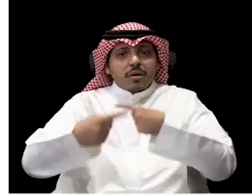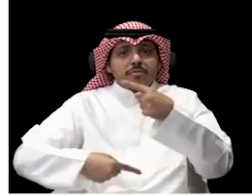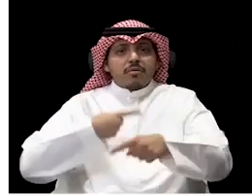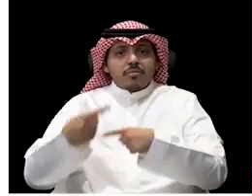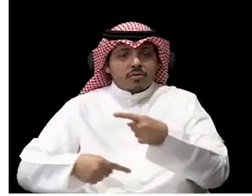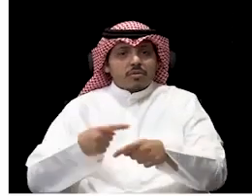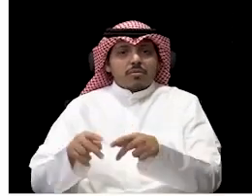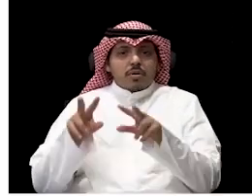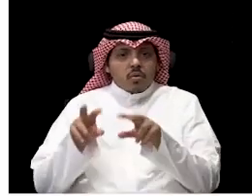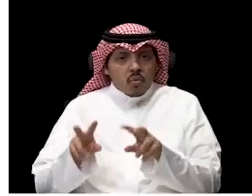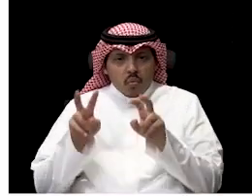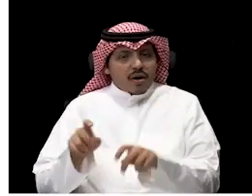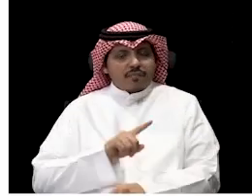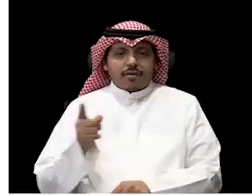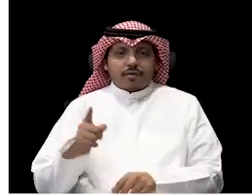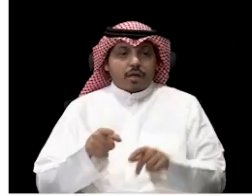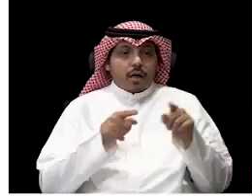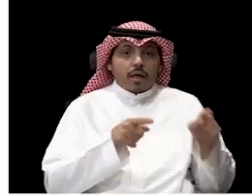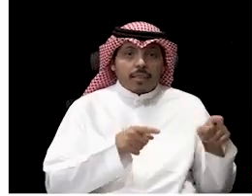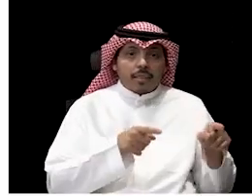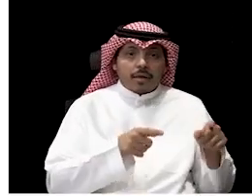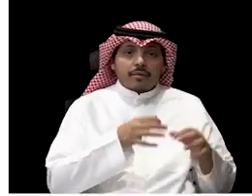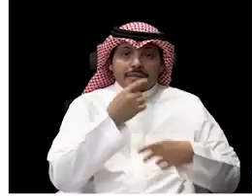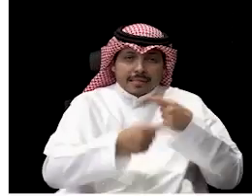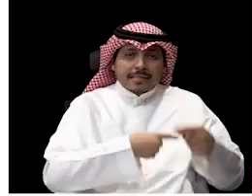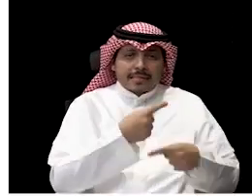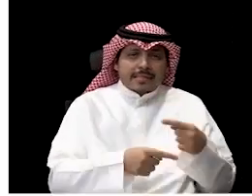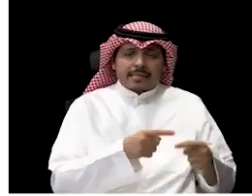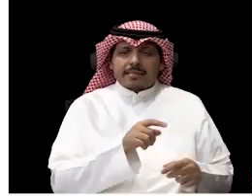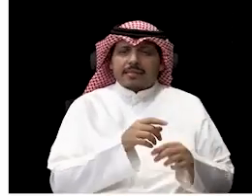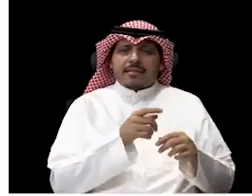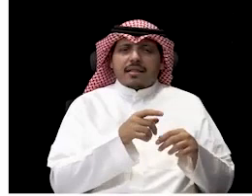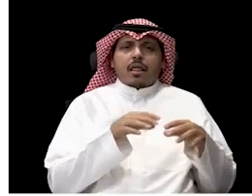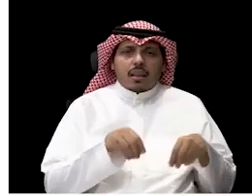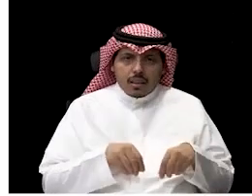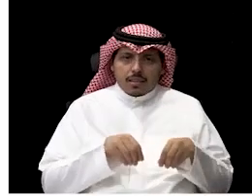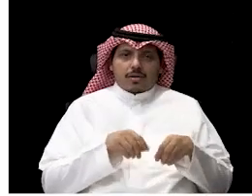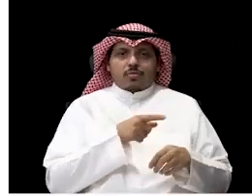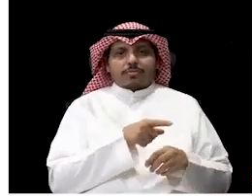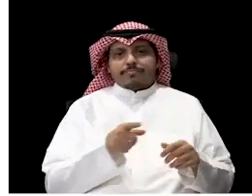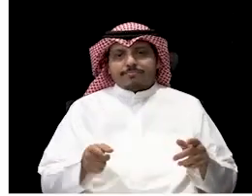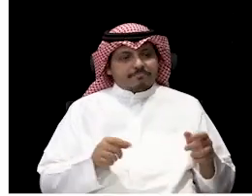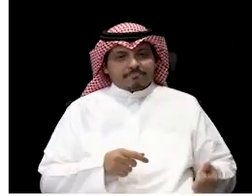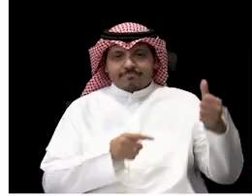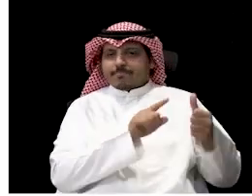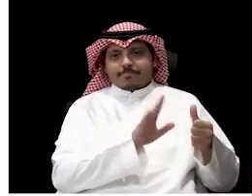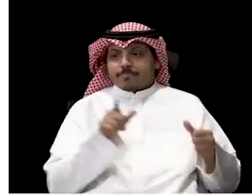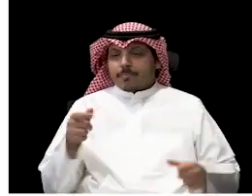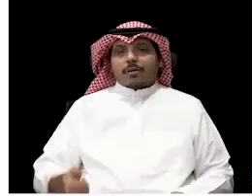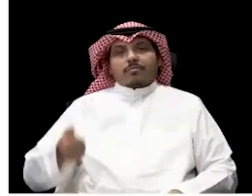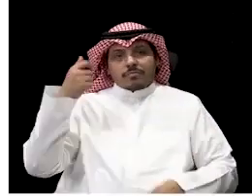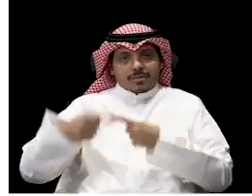لا يتكاسل، بالإضافة إلى التعاون مع الآخرين والاستفادة من خبراتهم. لابد لنا أن